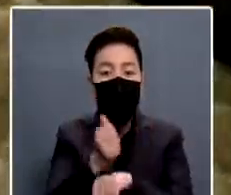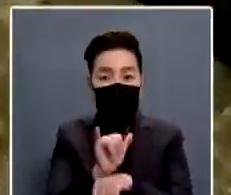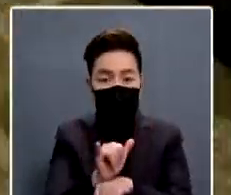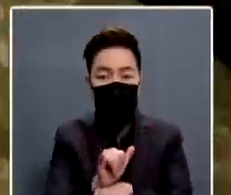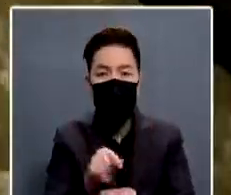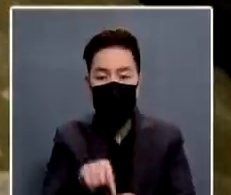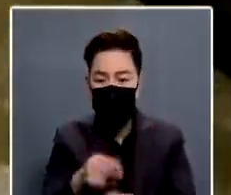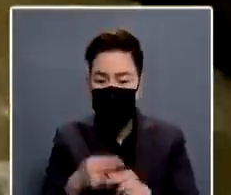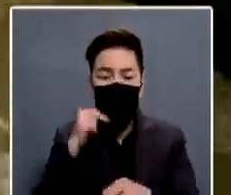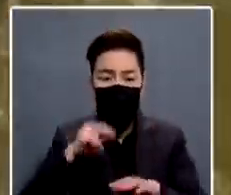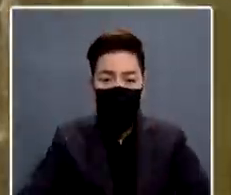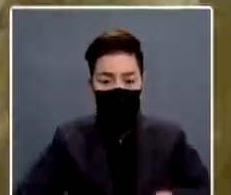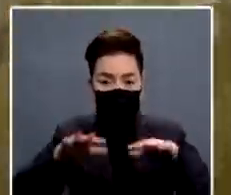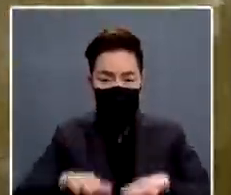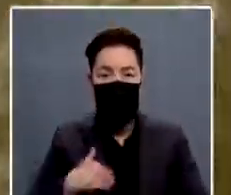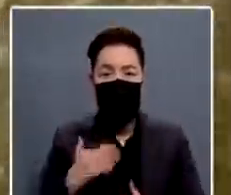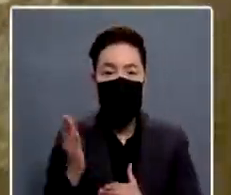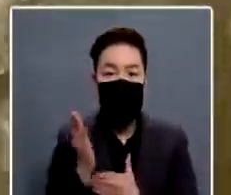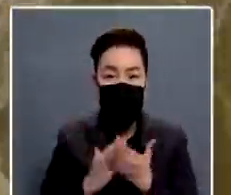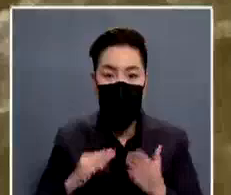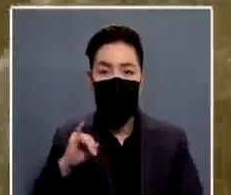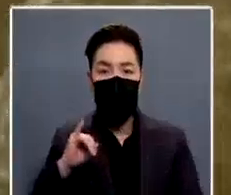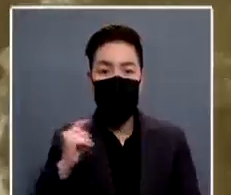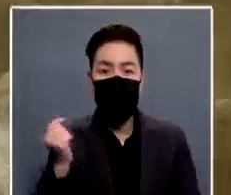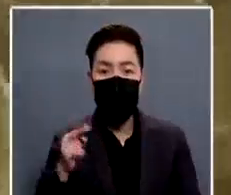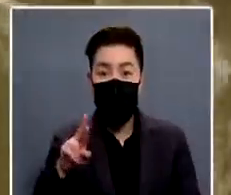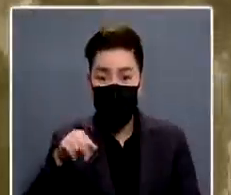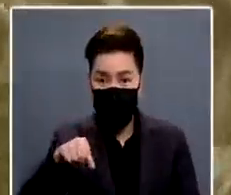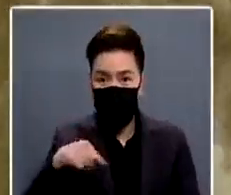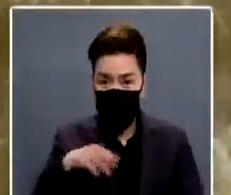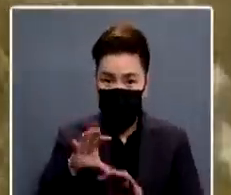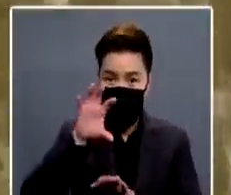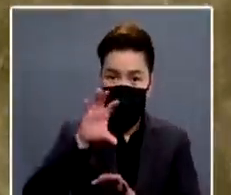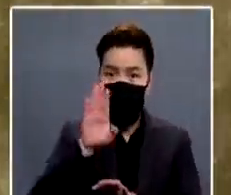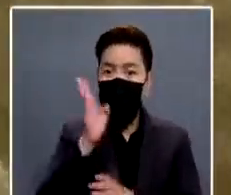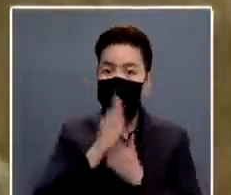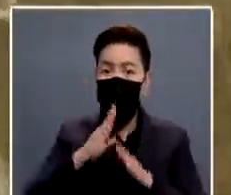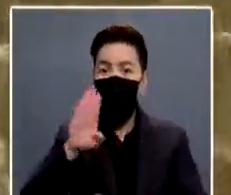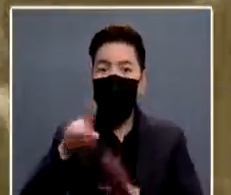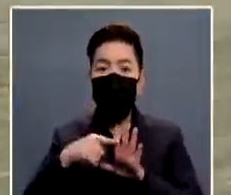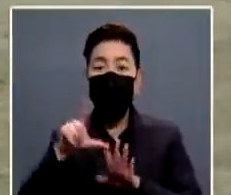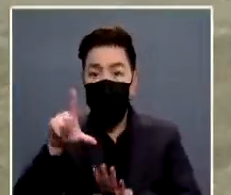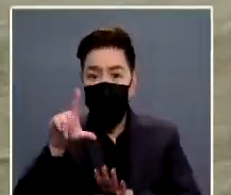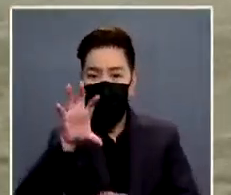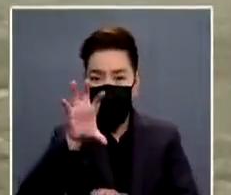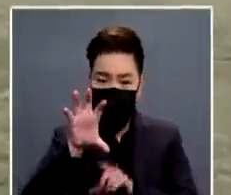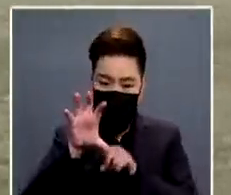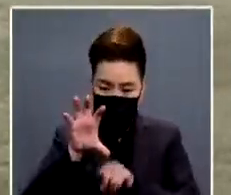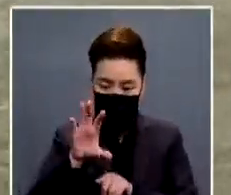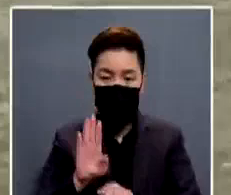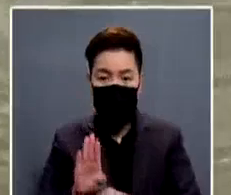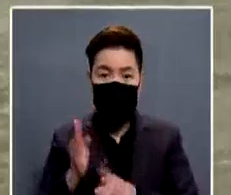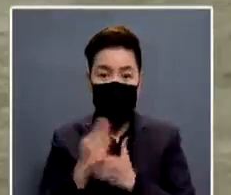ที่ต้องคอยตรวจสอบปริมาณน้ำว่าน้ำที่จะเข้ากรุงเทพมันมากน้อยขนาดไหนนะคะ ก่อนถึงบางไทรมันจะมีบางบานถูก ไหมใช่ใช่นะคะคือบาง